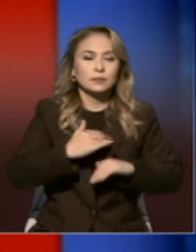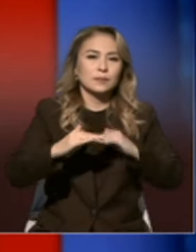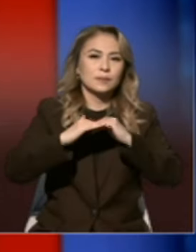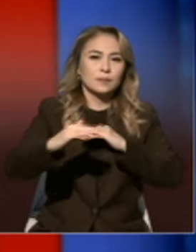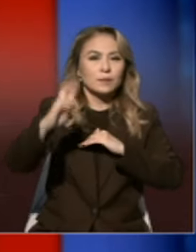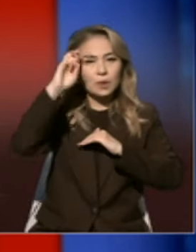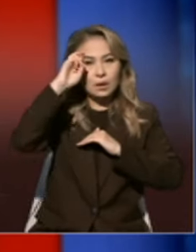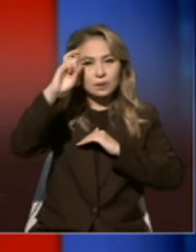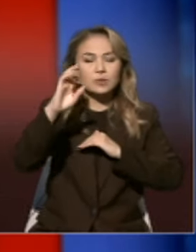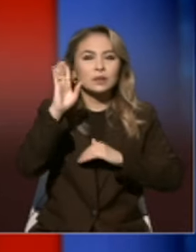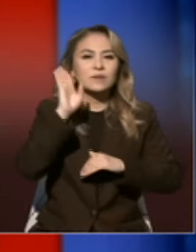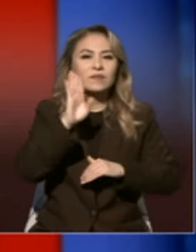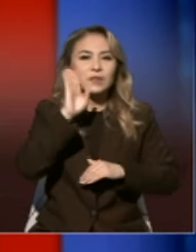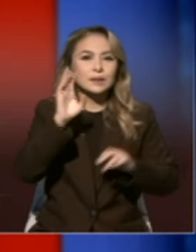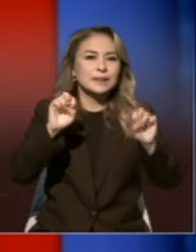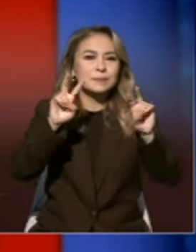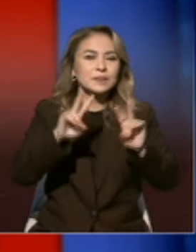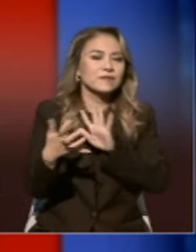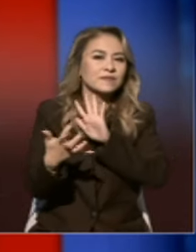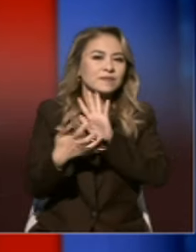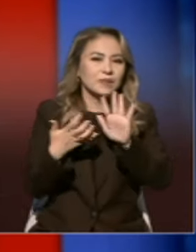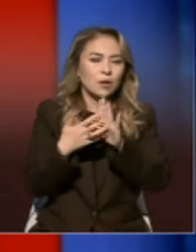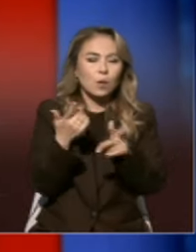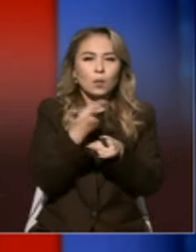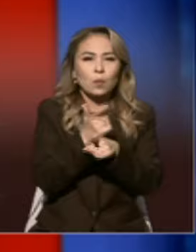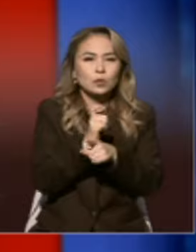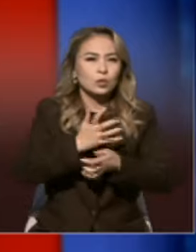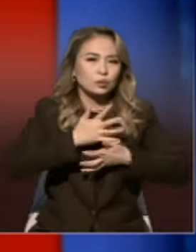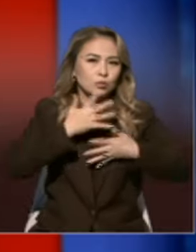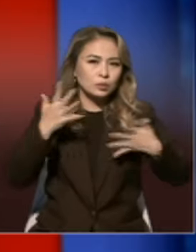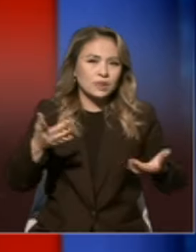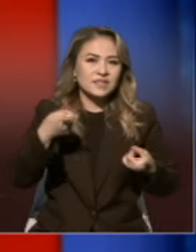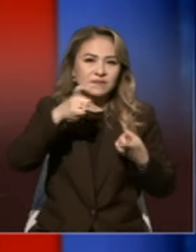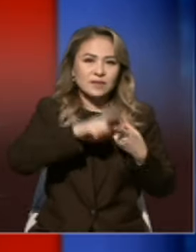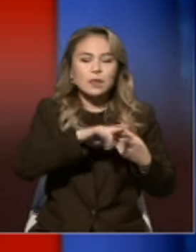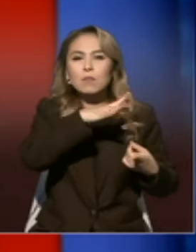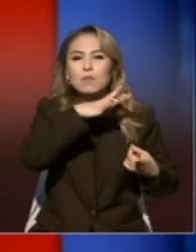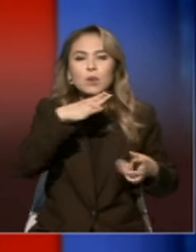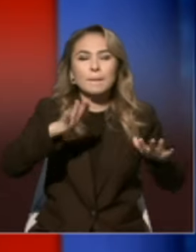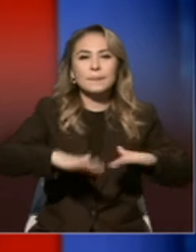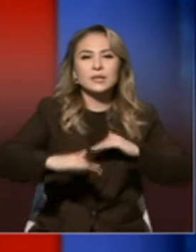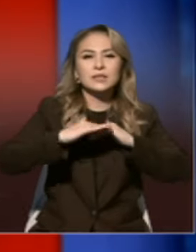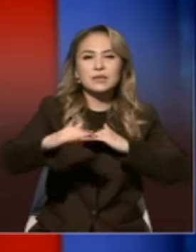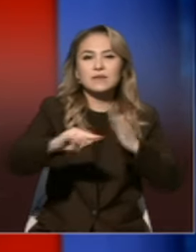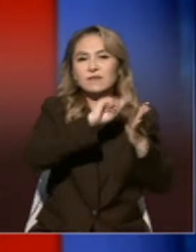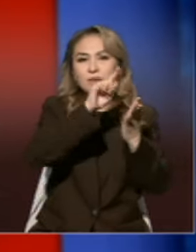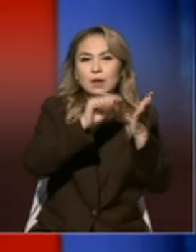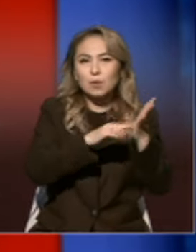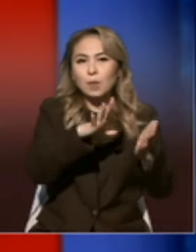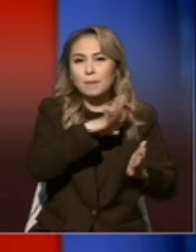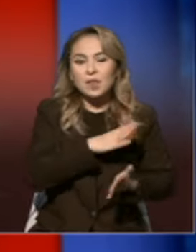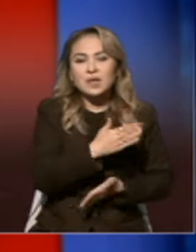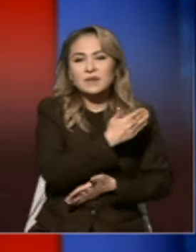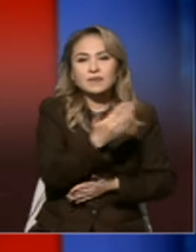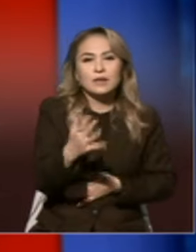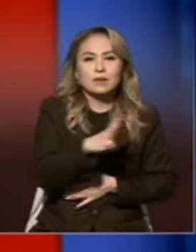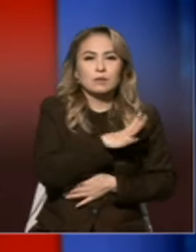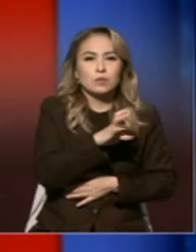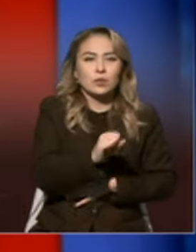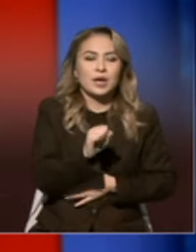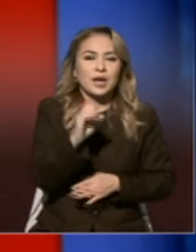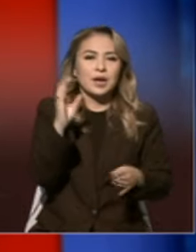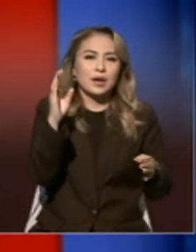қазіргі сәтте су мамандарының тапшылығы өте үлкен. Бұл бойынша талай эфирлерде сұрақ қойылған болар, менің ойымша сіздердің эфирлеріңізде осы